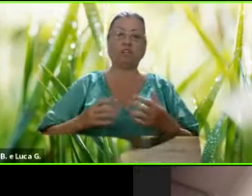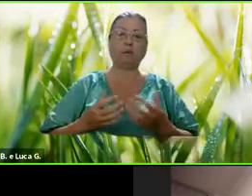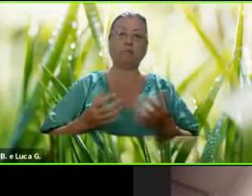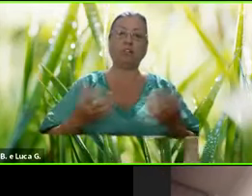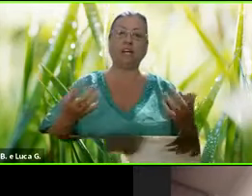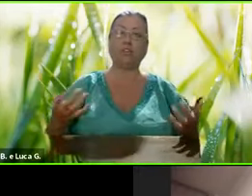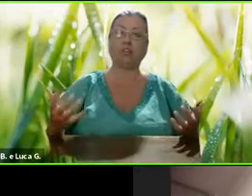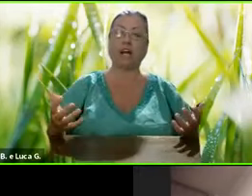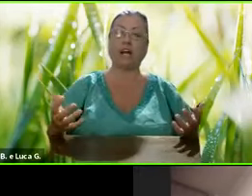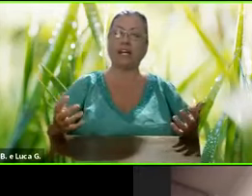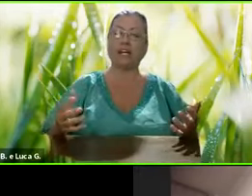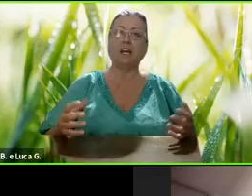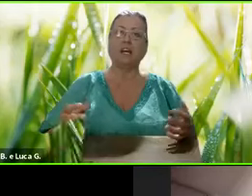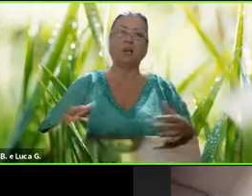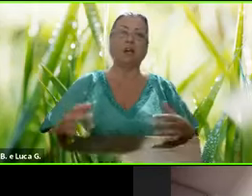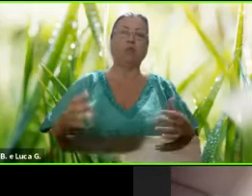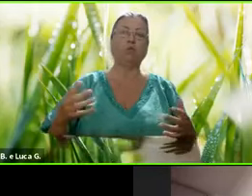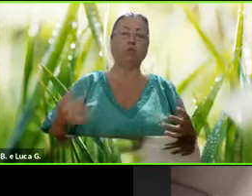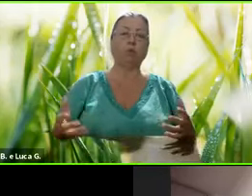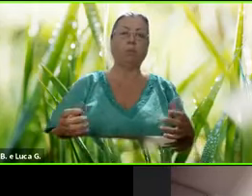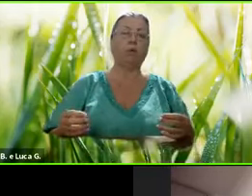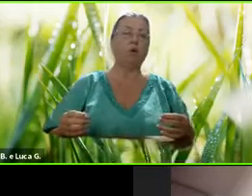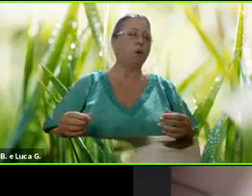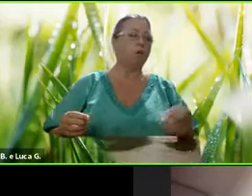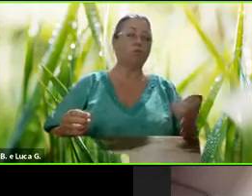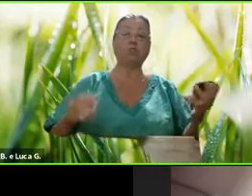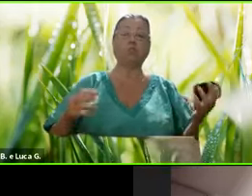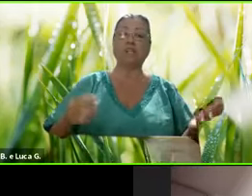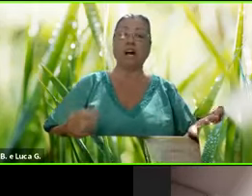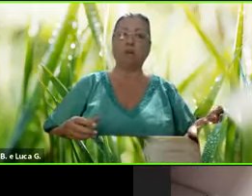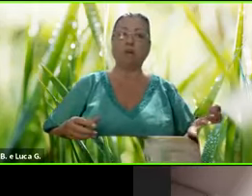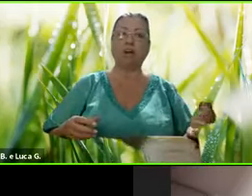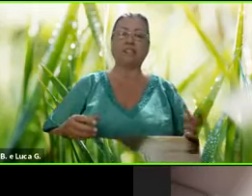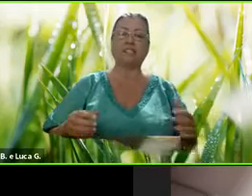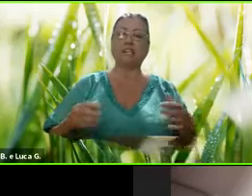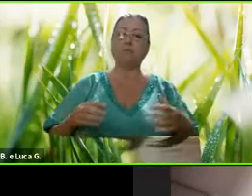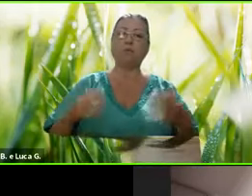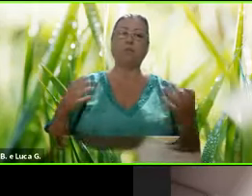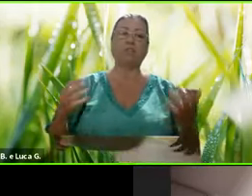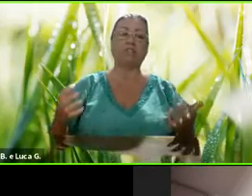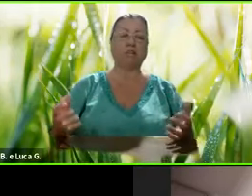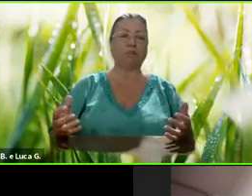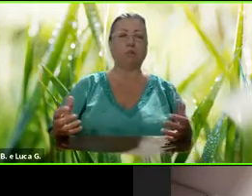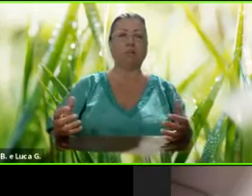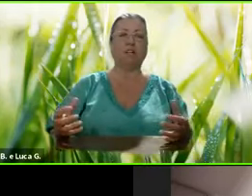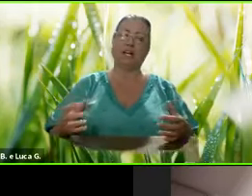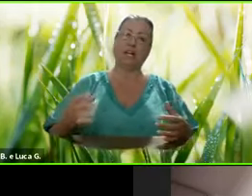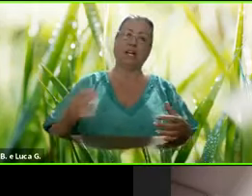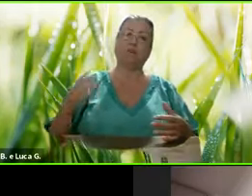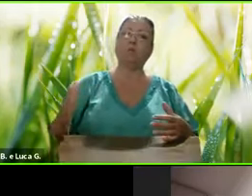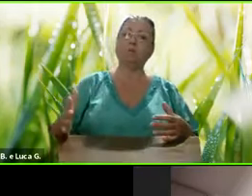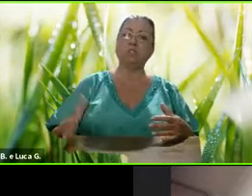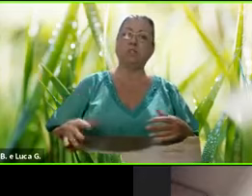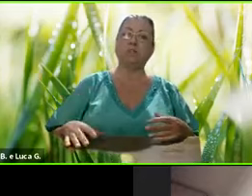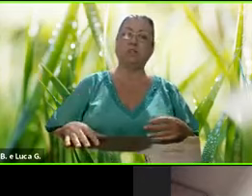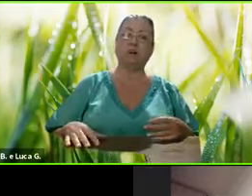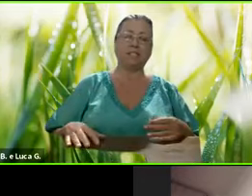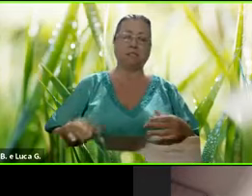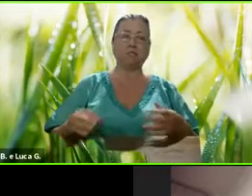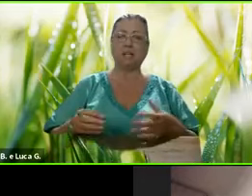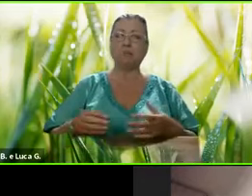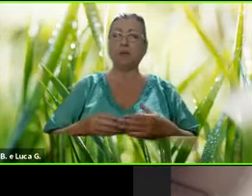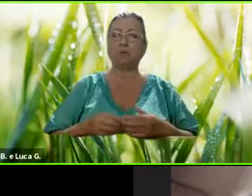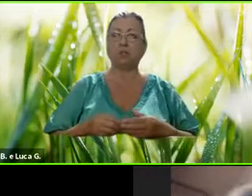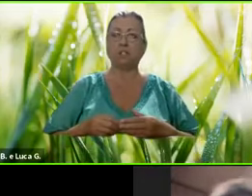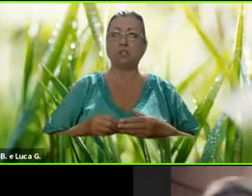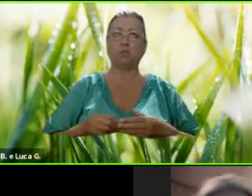quando cerchiamo di ragionare, né, in un gruppo, quando studiamo, è sempre un contatto, con il mondo spirituale,